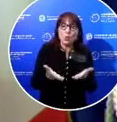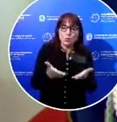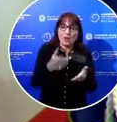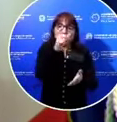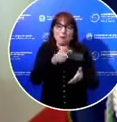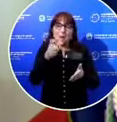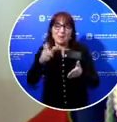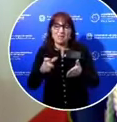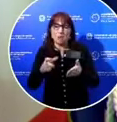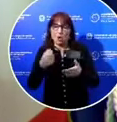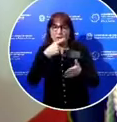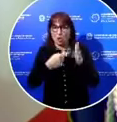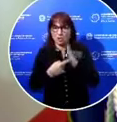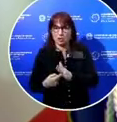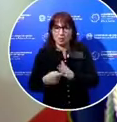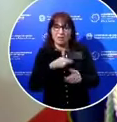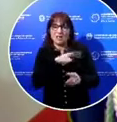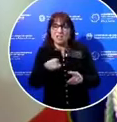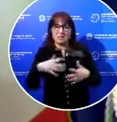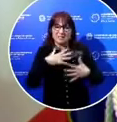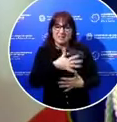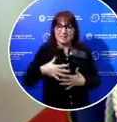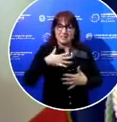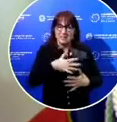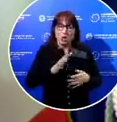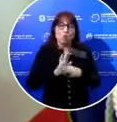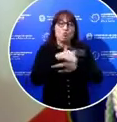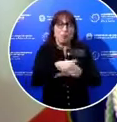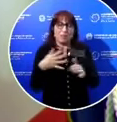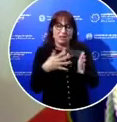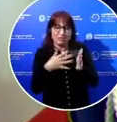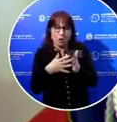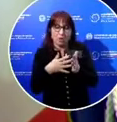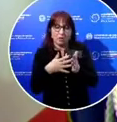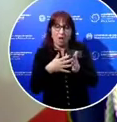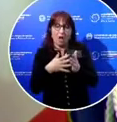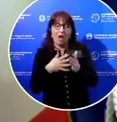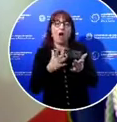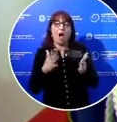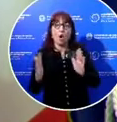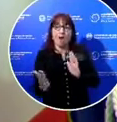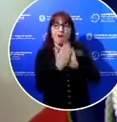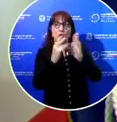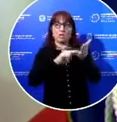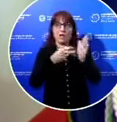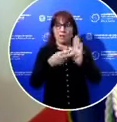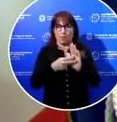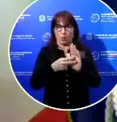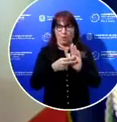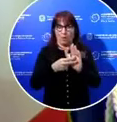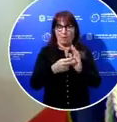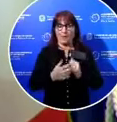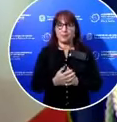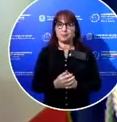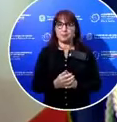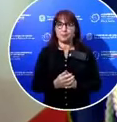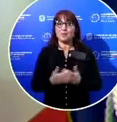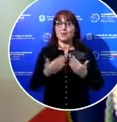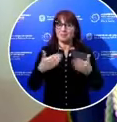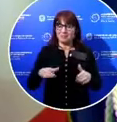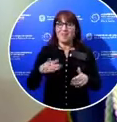bloccato in una situazione di malessere a superare il disagio e affrontare i problemi nel miglior modo possibile. E